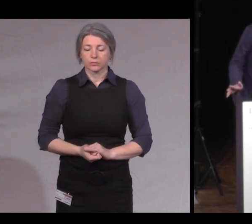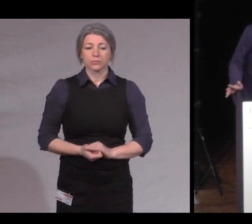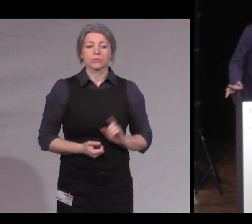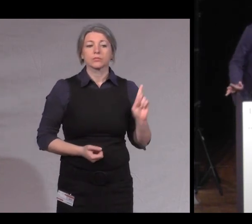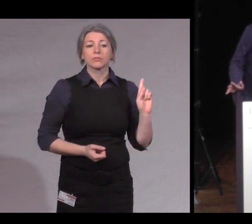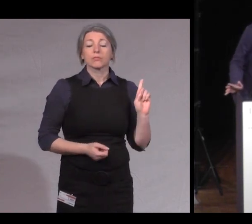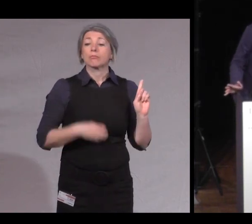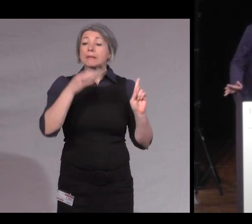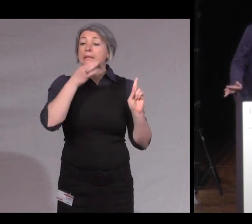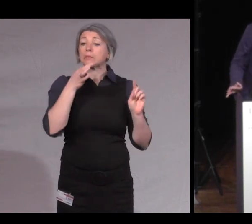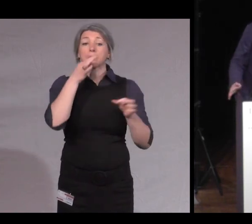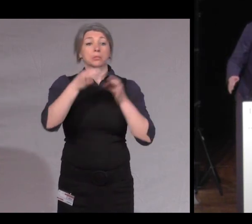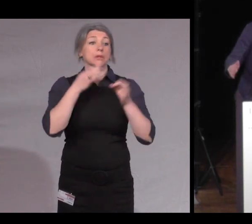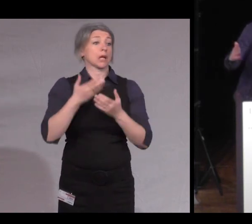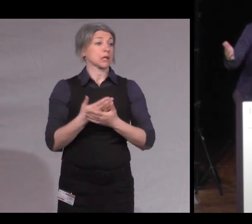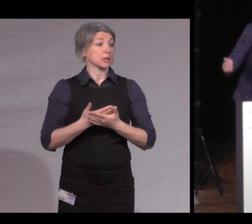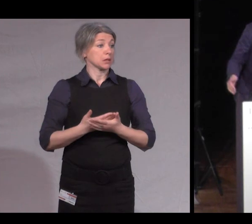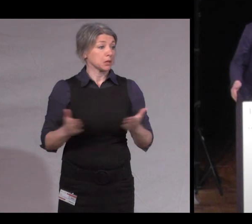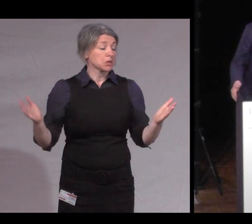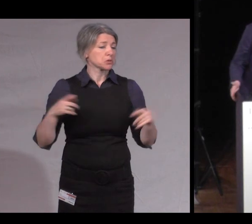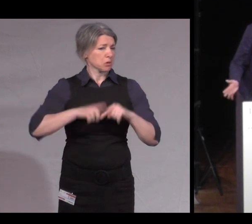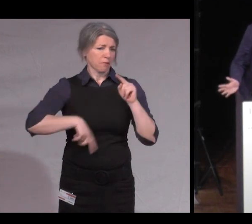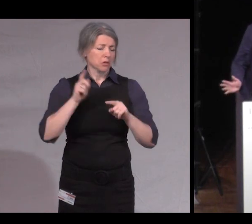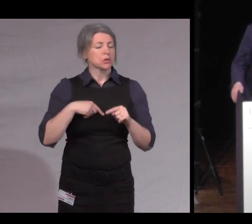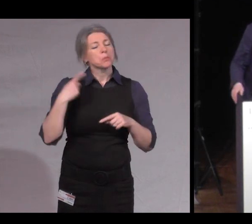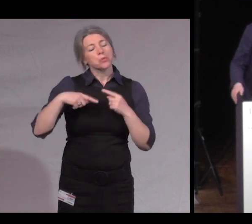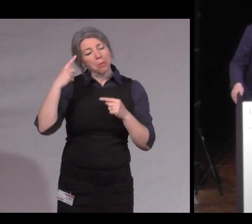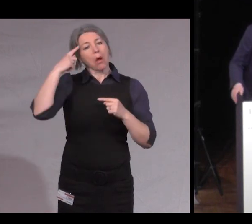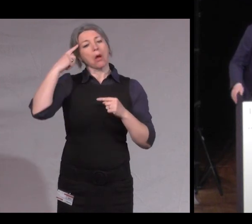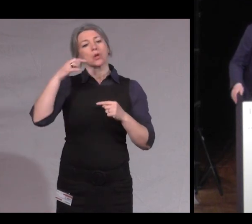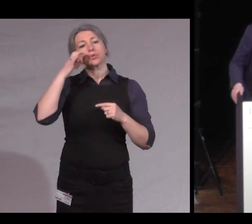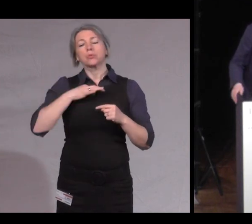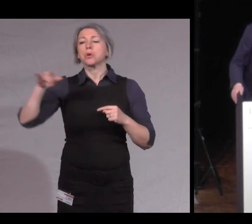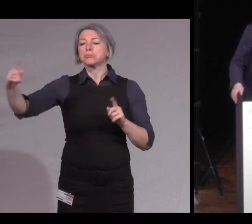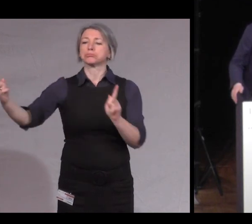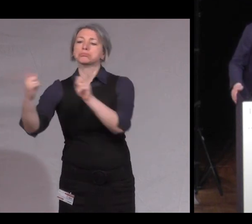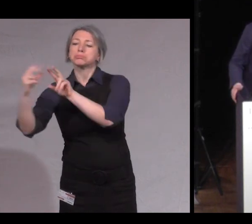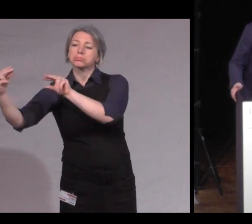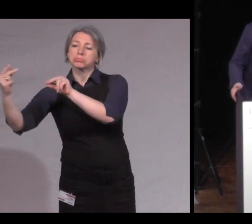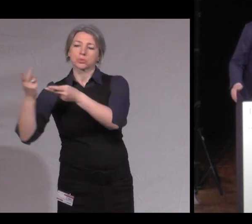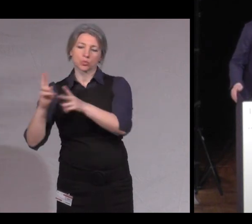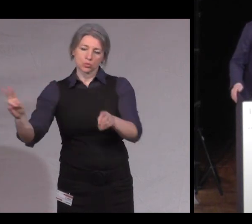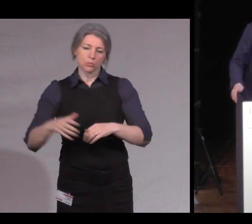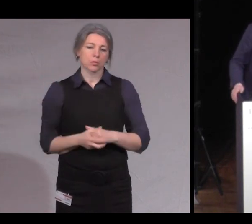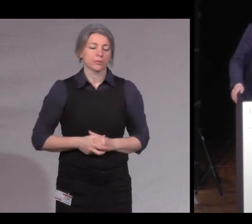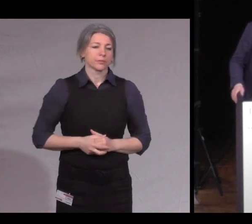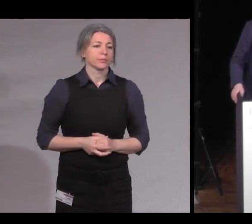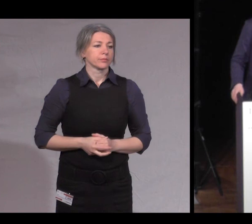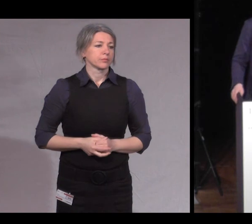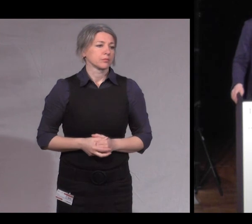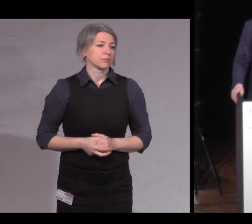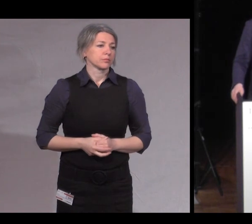Pokud nebudou dotazy, kdy si nemůžete odchytnout průběhu, ne? Takže můžeme zahájit diskuzi o tom, nebo máte, můžete